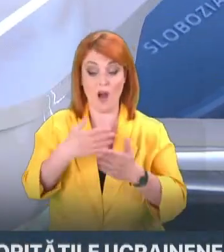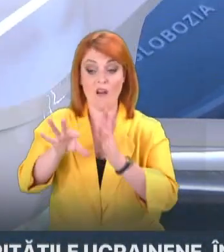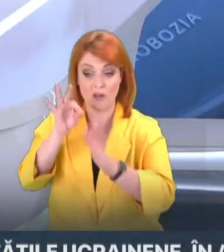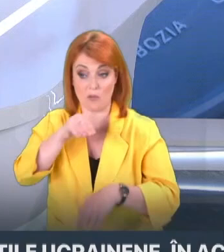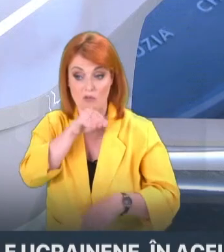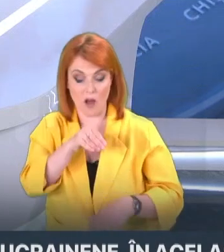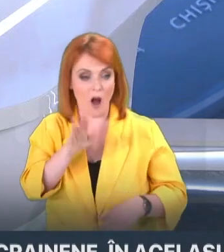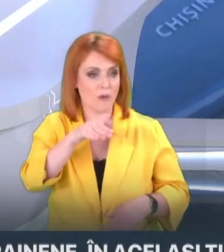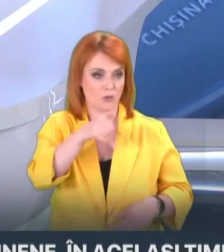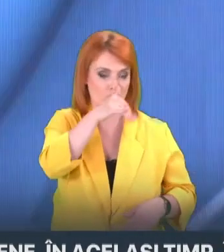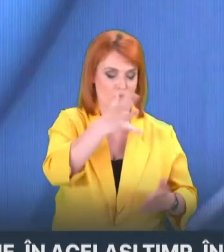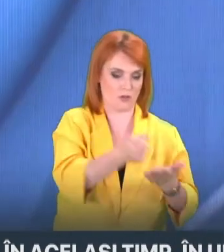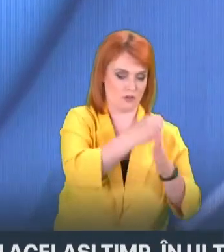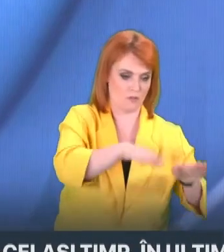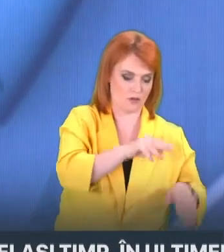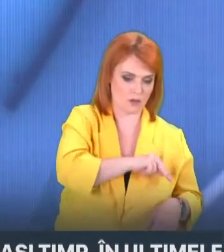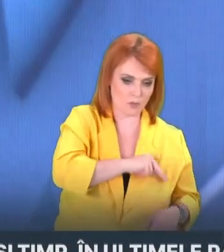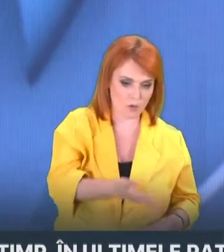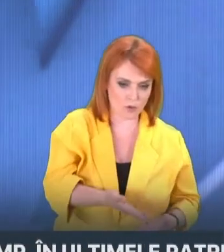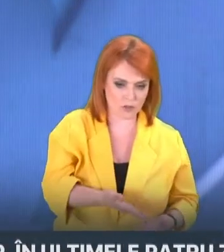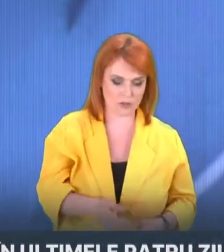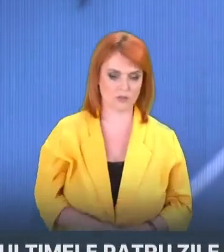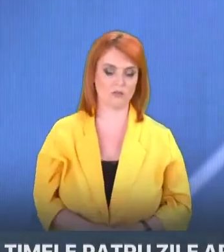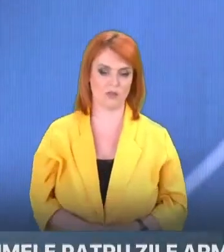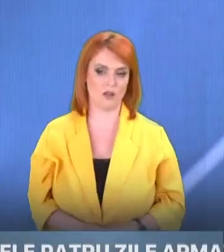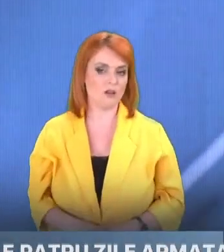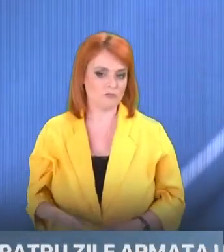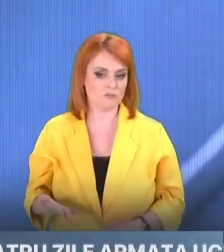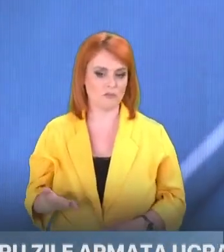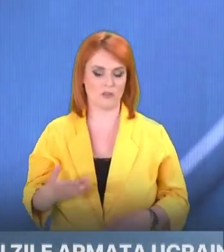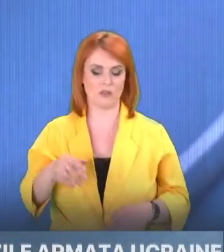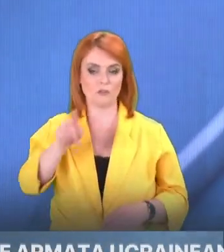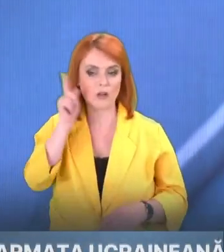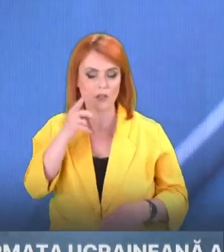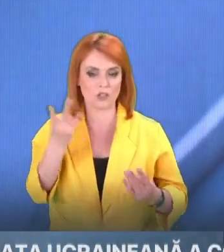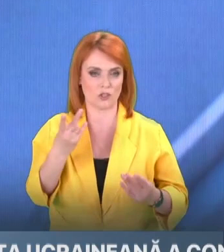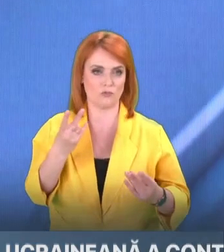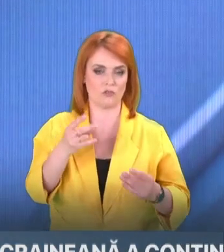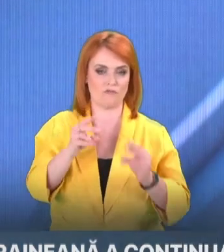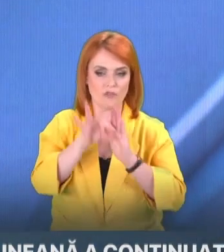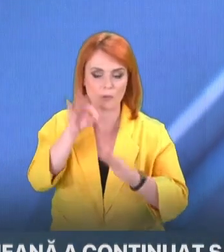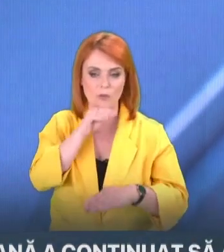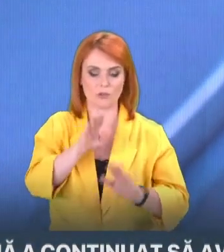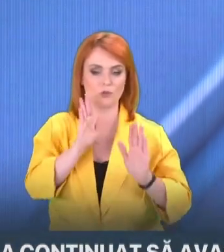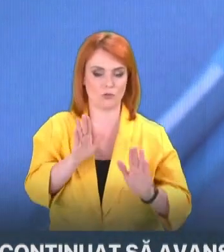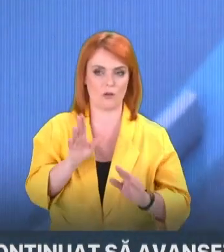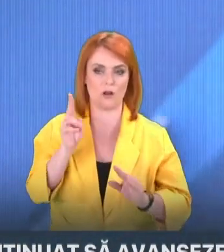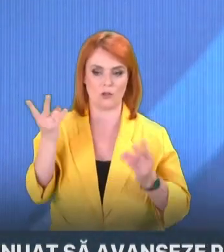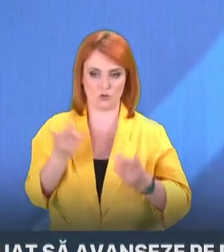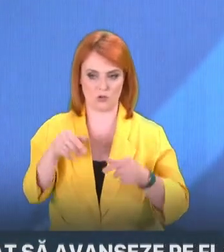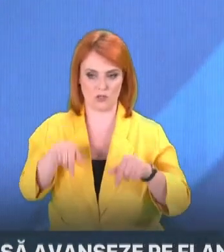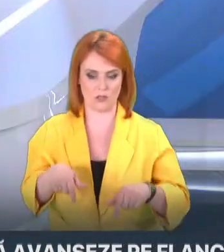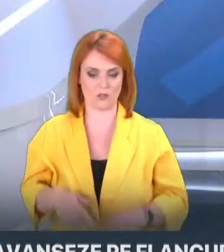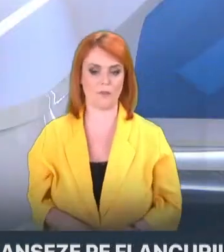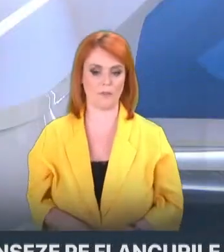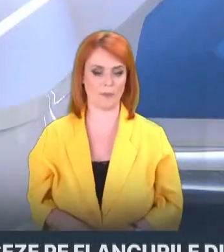că nu au acele competențe solicitate pentru angajatori în acest domeniu care se dezvoltă acerb. Din câte